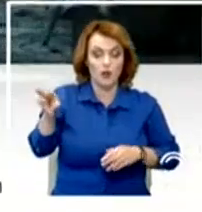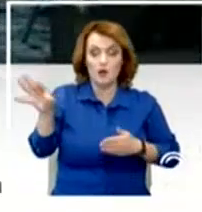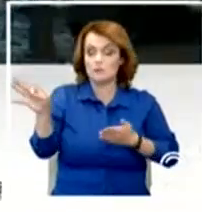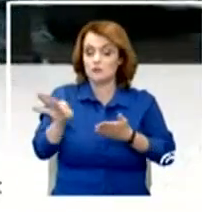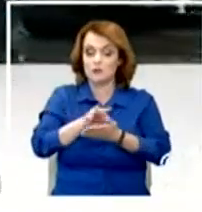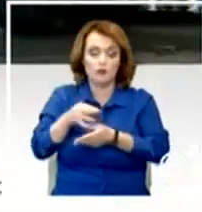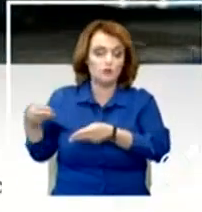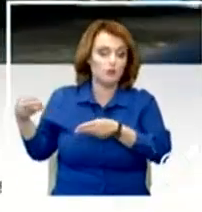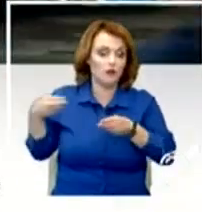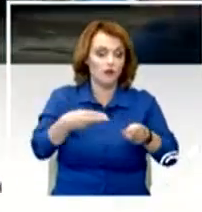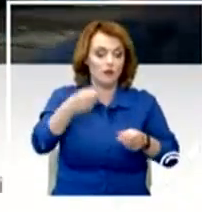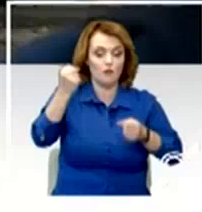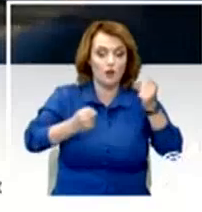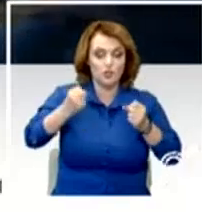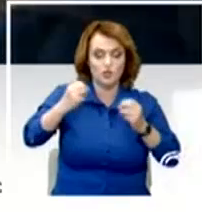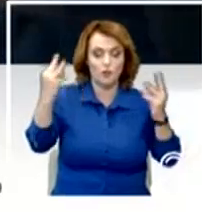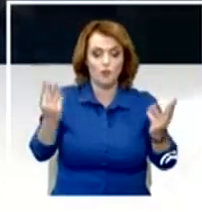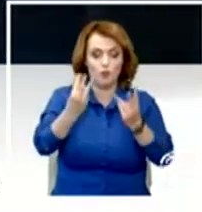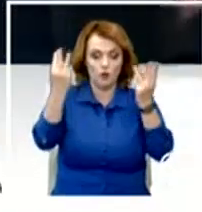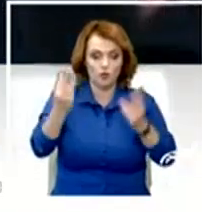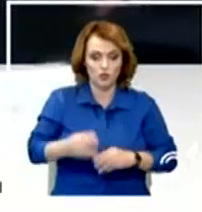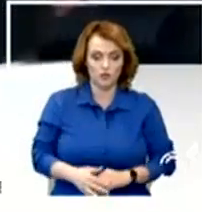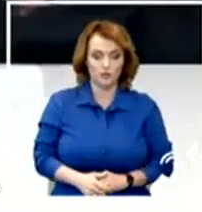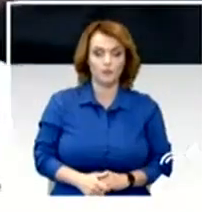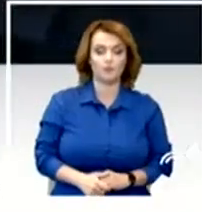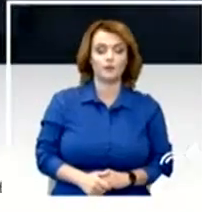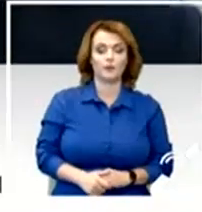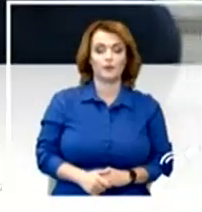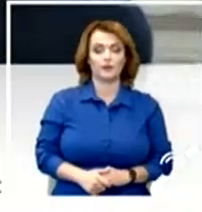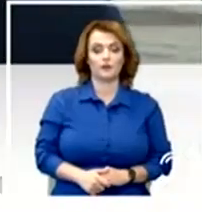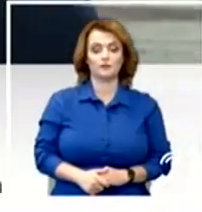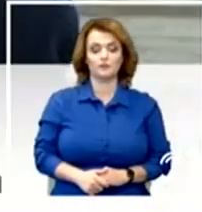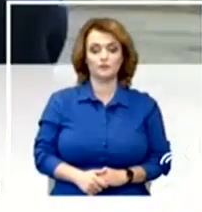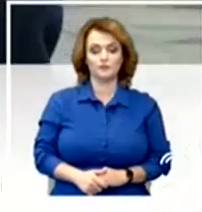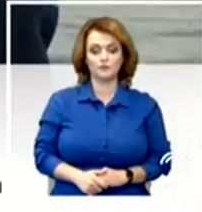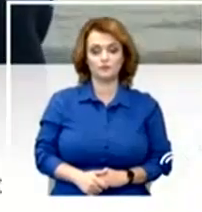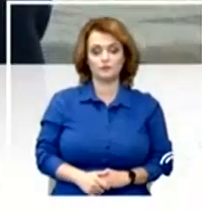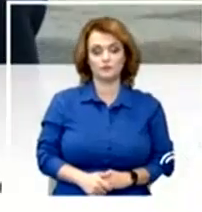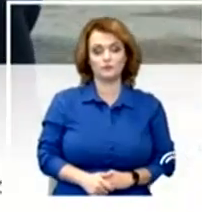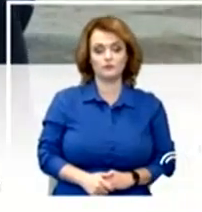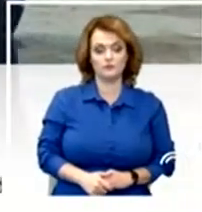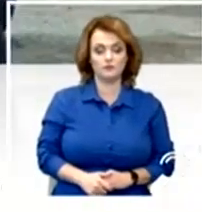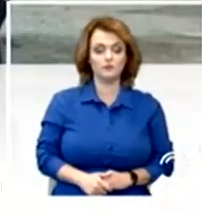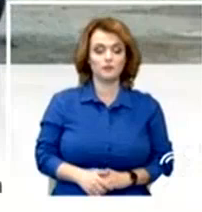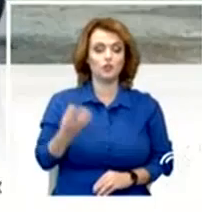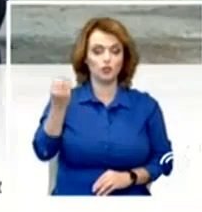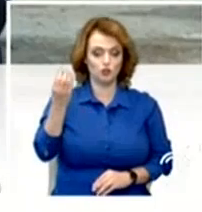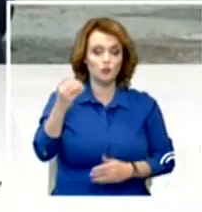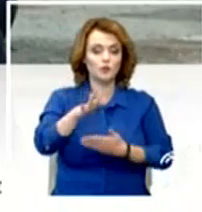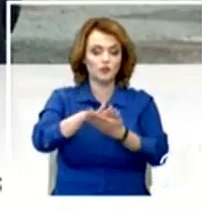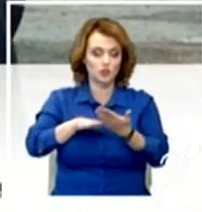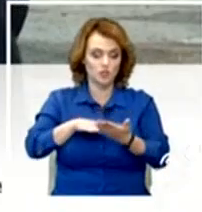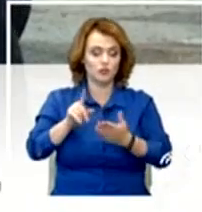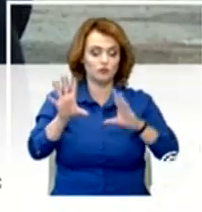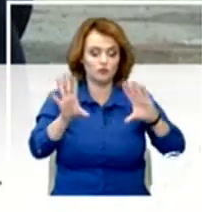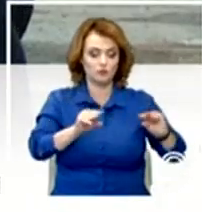dintre acestea se mai află și acum la fața locului. Se alimentează cu apă pentru a stinge toate focarele și nu a lăsa incendiul să se